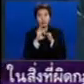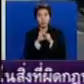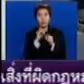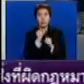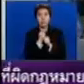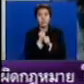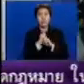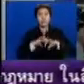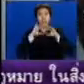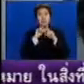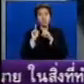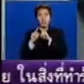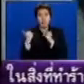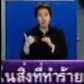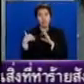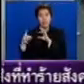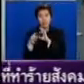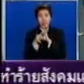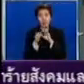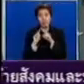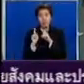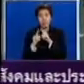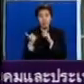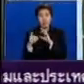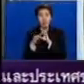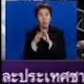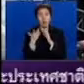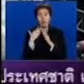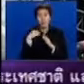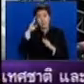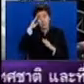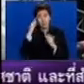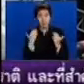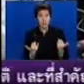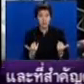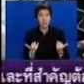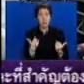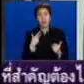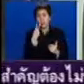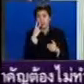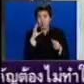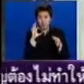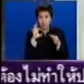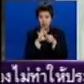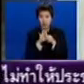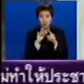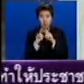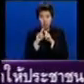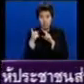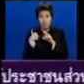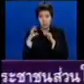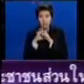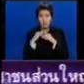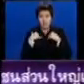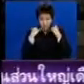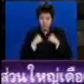ลชุดควบคุมฝูงชนที่มาจากสถานีตำรวจนครบาลบางยี่เรือนายนี้ก็อาศัยรถผู้ต้องหาเป็นที่พักผ่อนหลับนอน